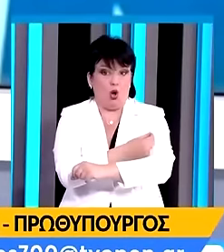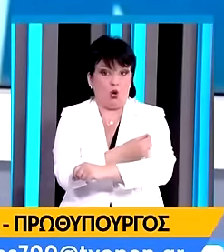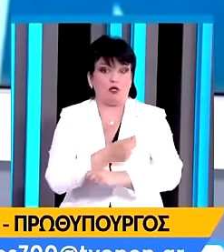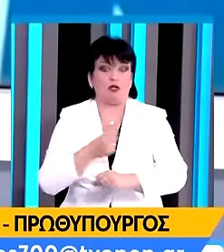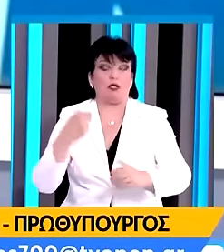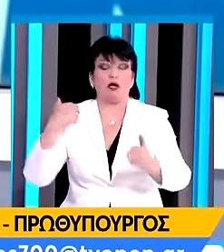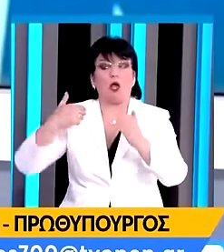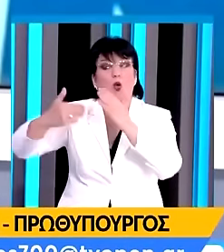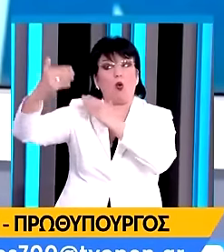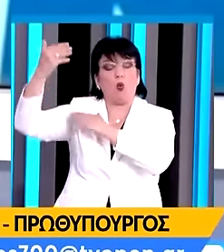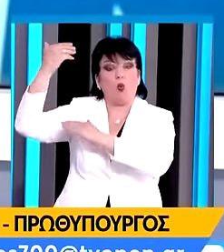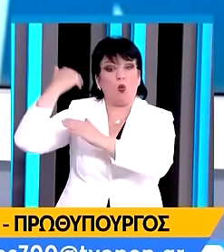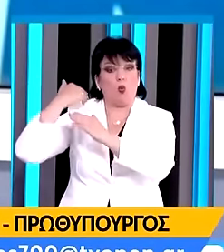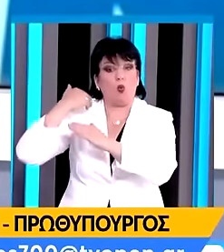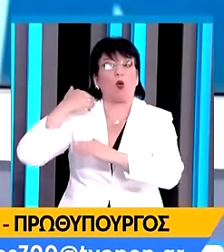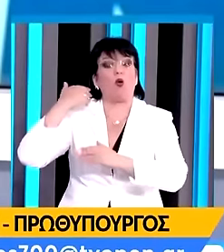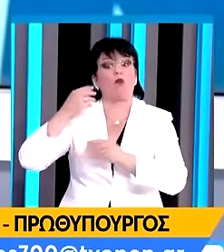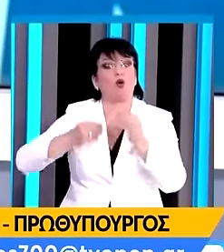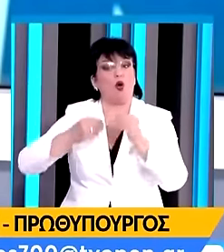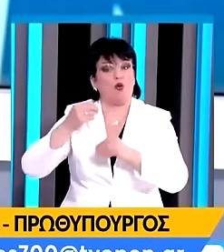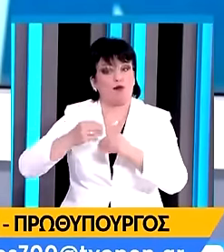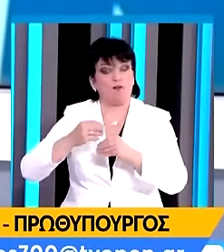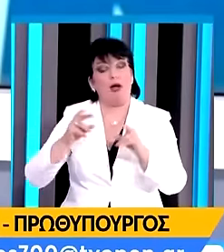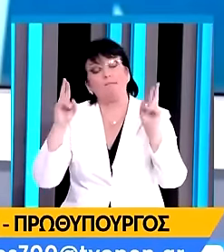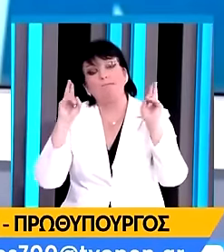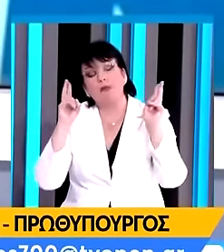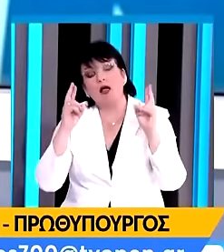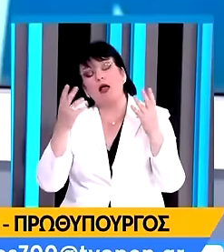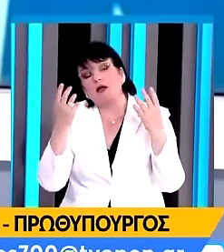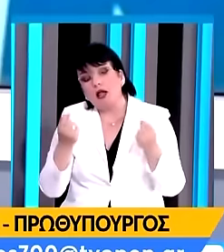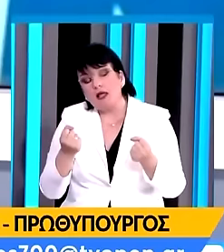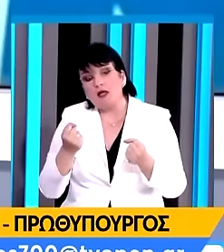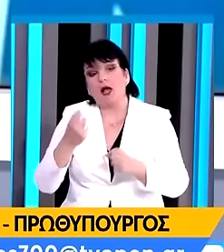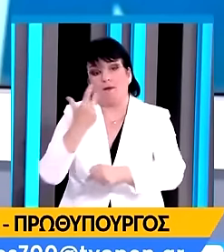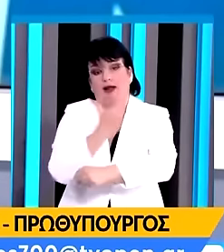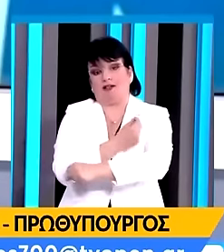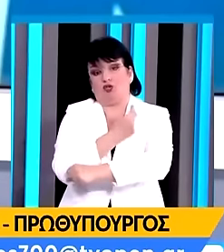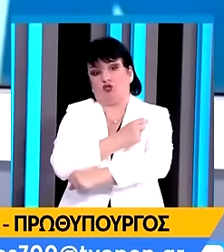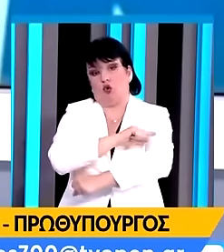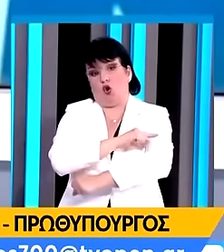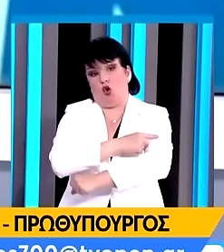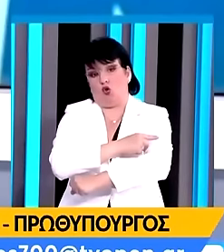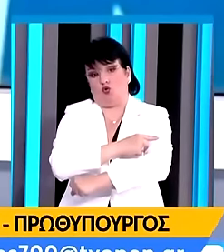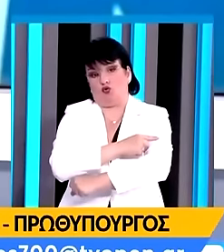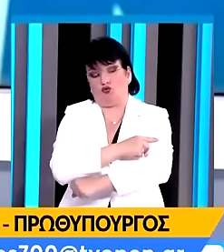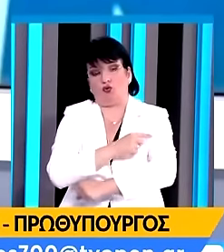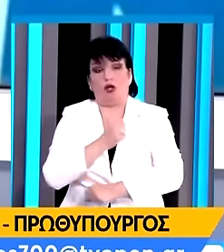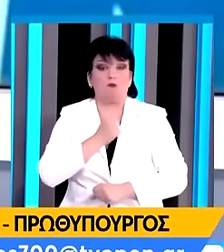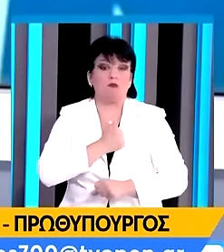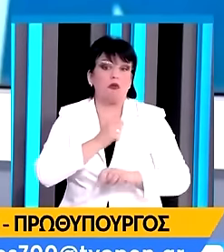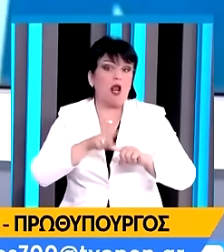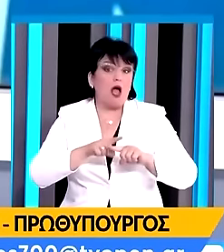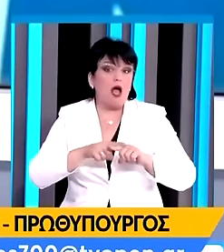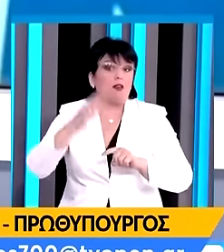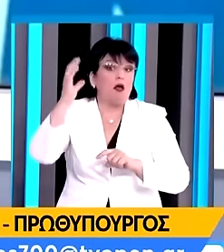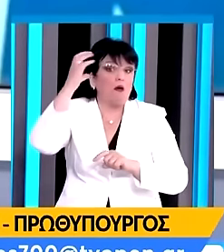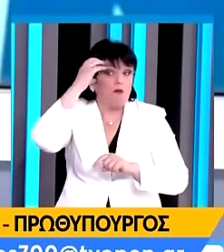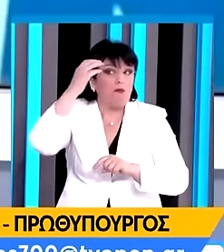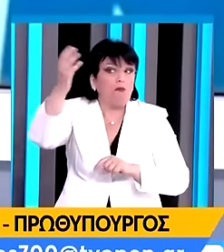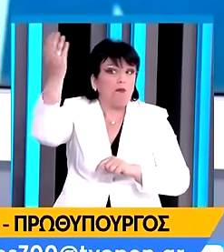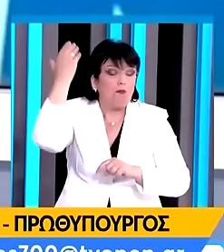ένα διαχρονικό πρόβλημα του συστήματος υγείας. Μακάρι να είχαμε αναισθησιολόγους περισσότερους, να τους προσλαμβάναμε. Αν κάποιος πιστεύει ότι μπορεί να